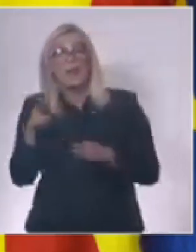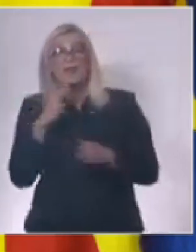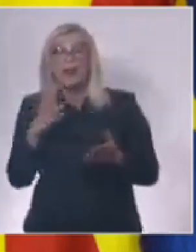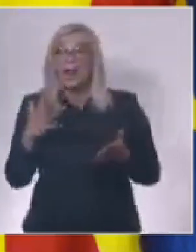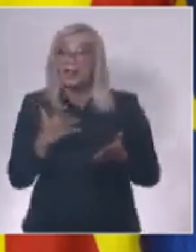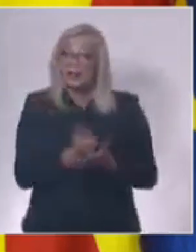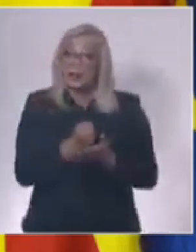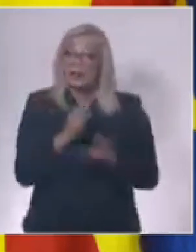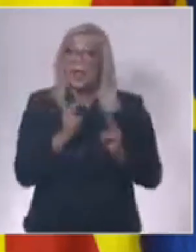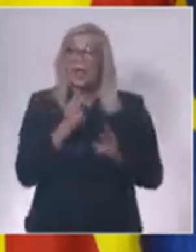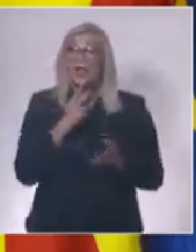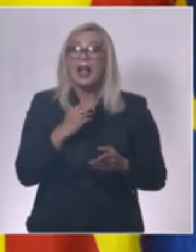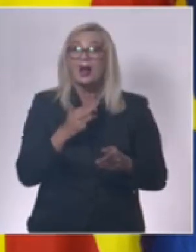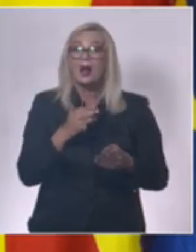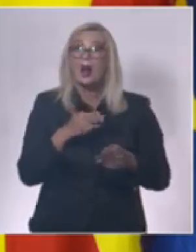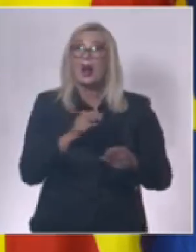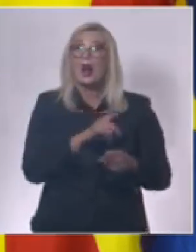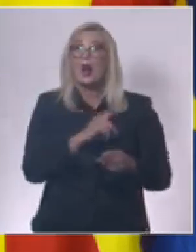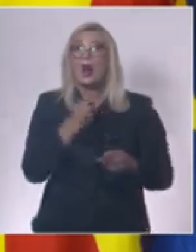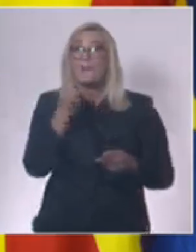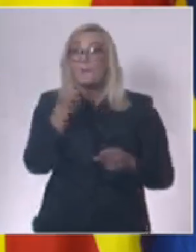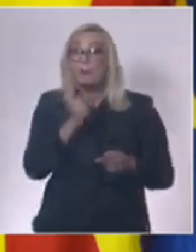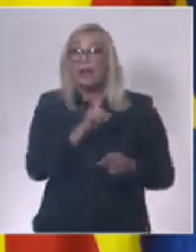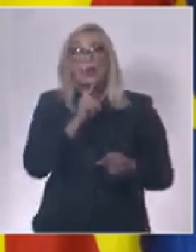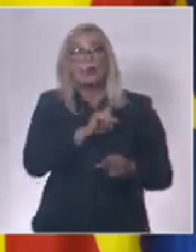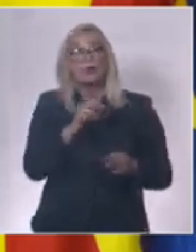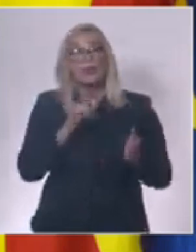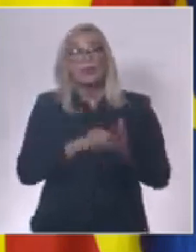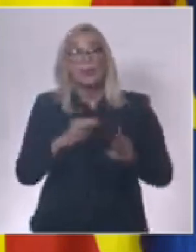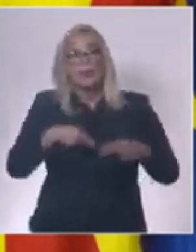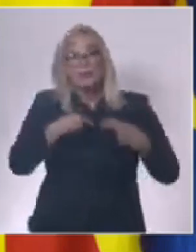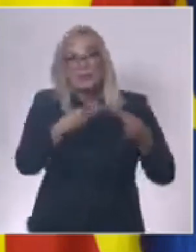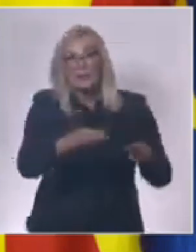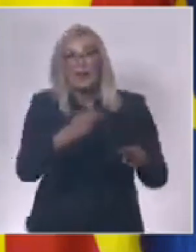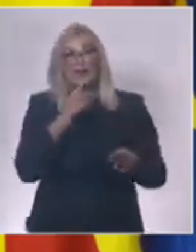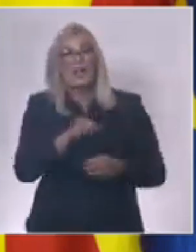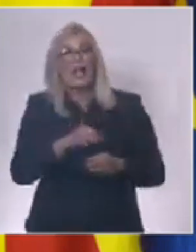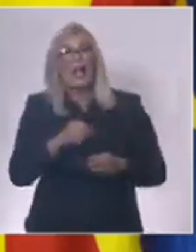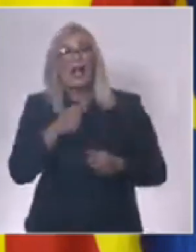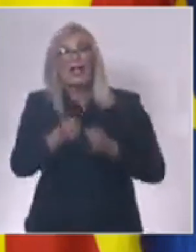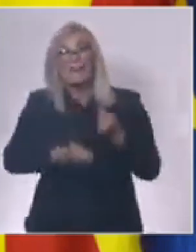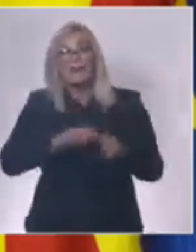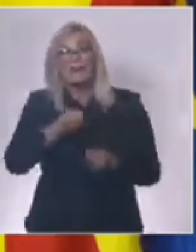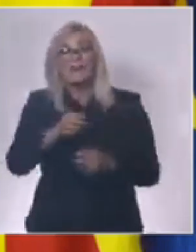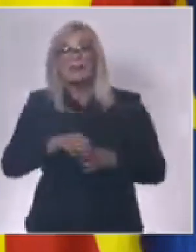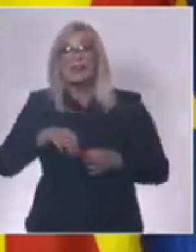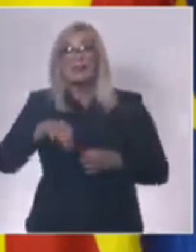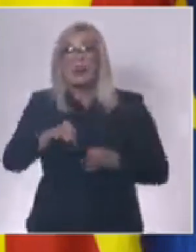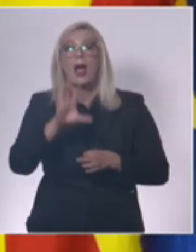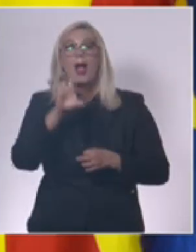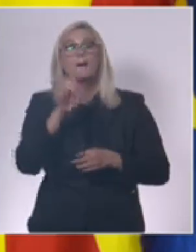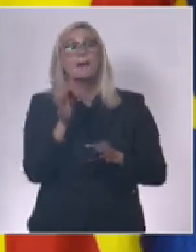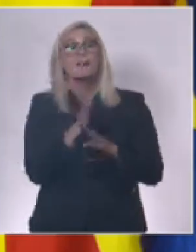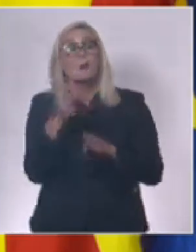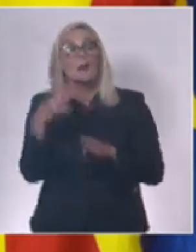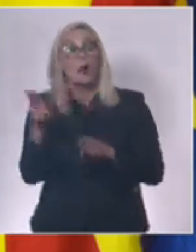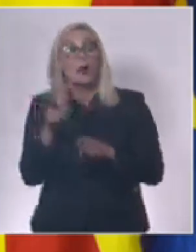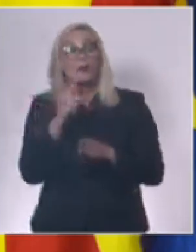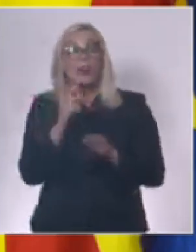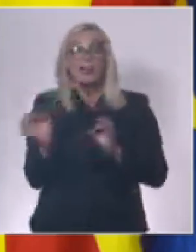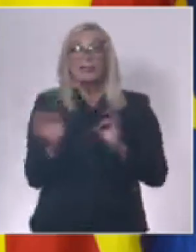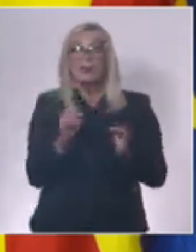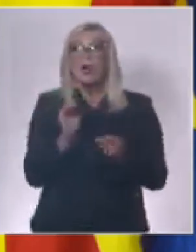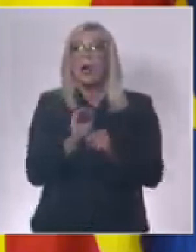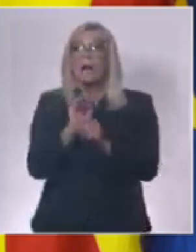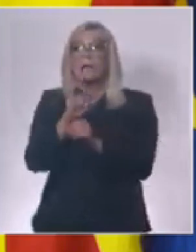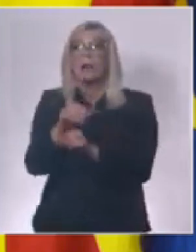добијат како грант или неповратни средства за инвестициски проекти, додека 500 милиони евра ќе се обезбедат преку